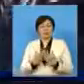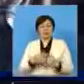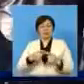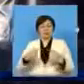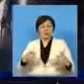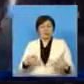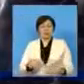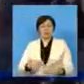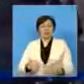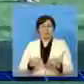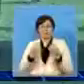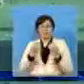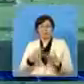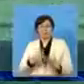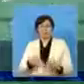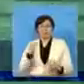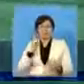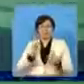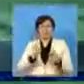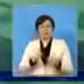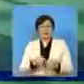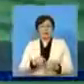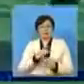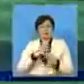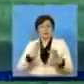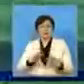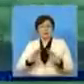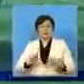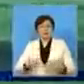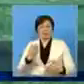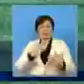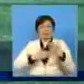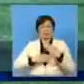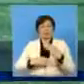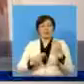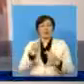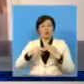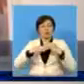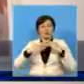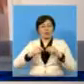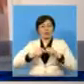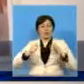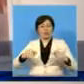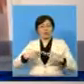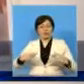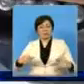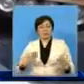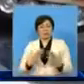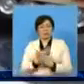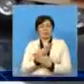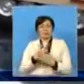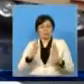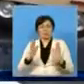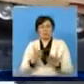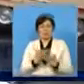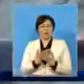жан-жақпен емін-еркін хабар алса. Ал мерекеде әсіресе балалар мәз, ойын алаң ашылды. Өзге тұрғындар үшін де жақсы жаңалық.